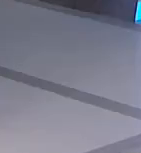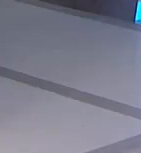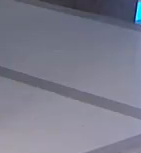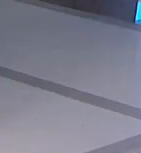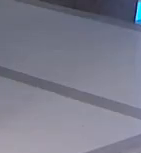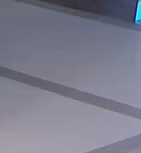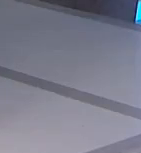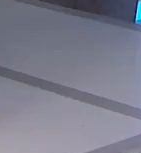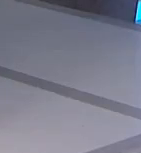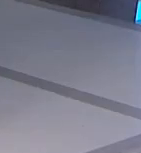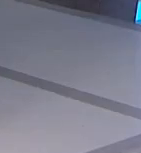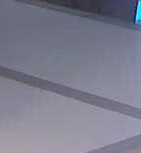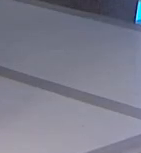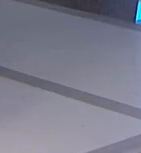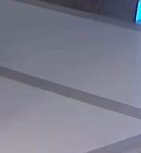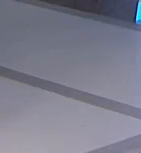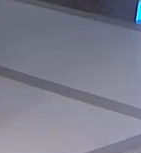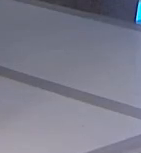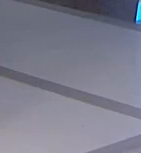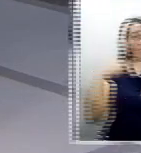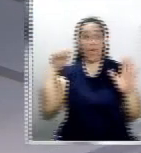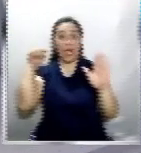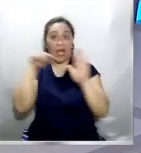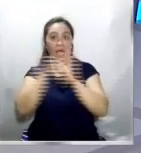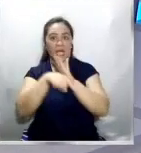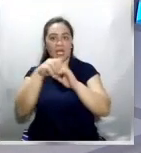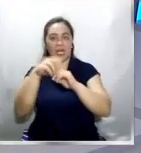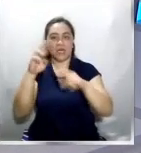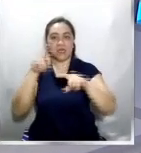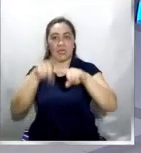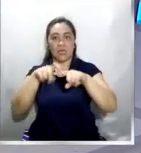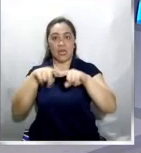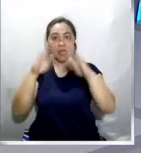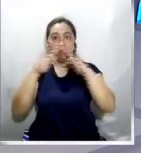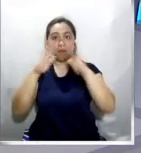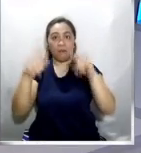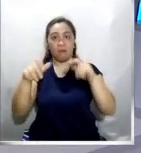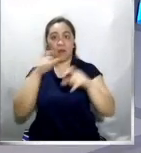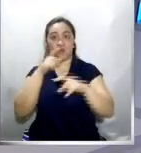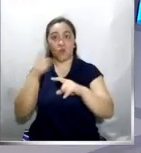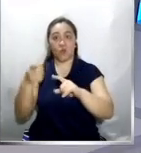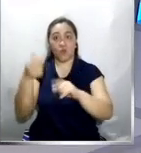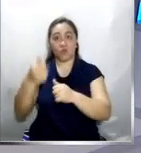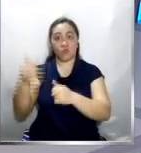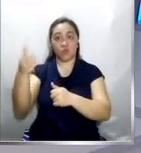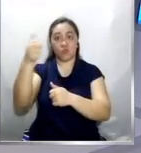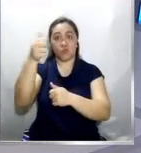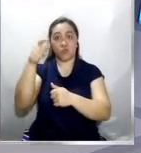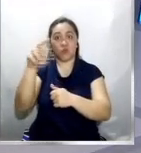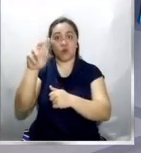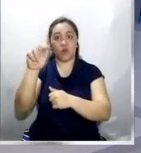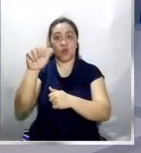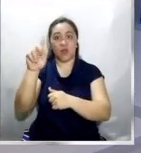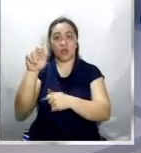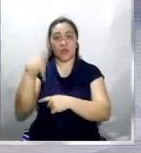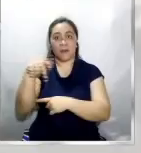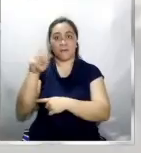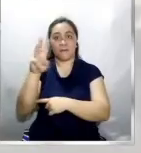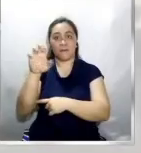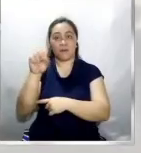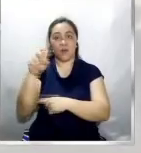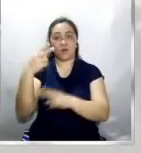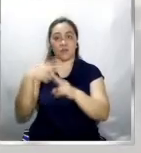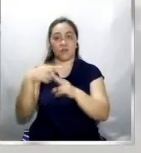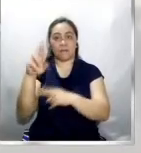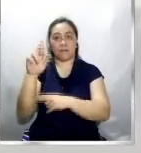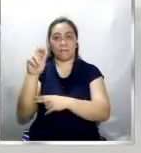Pinatay sa loob ng kanyang inuupahang bahay ang national chairperson ng grupong Anakpawis na si Randy Echanis. Sa